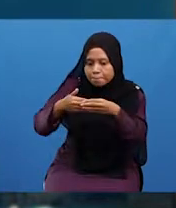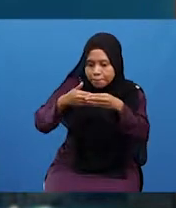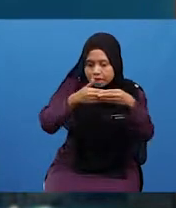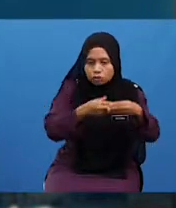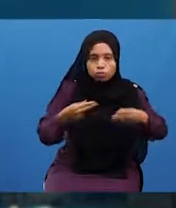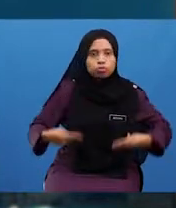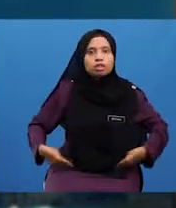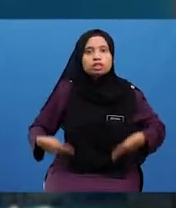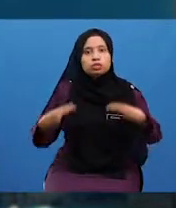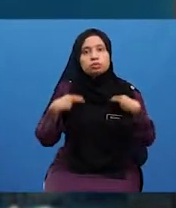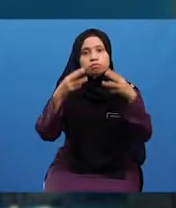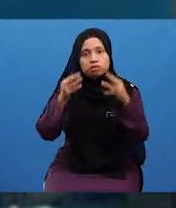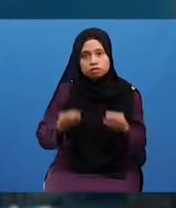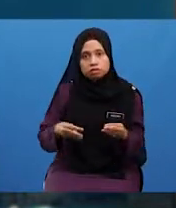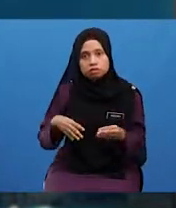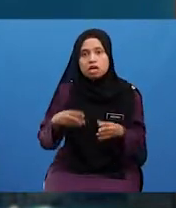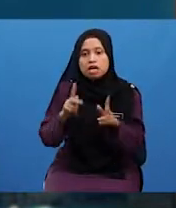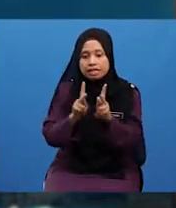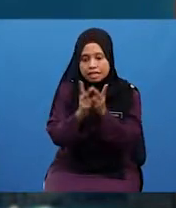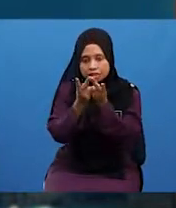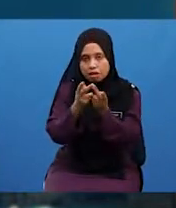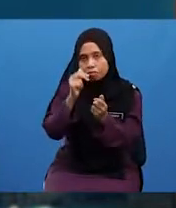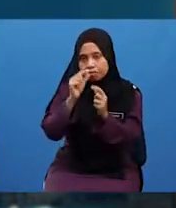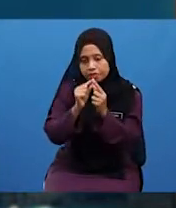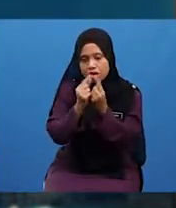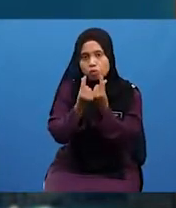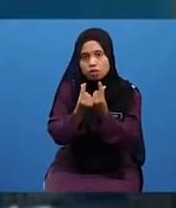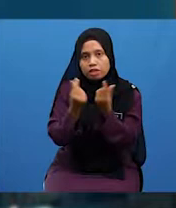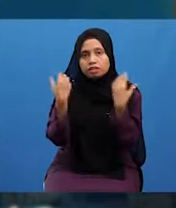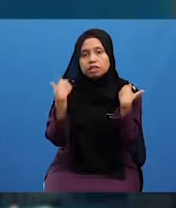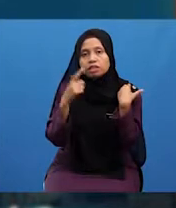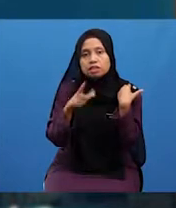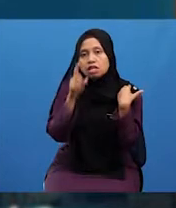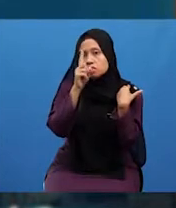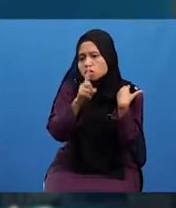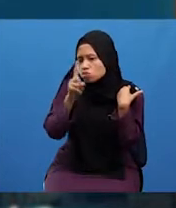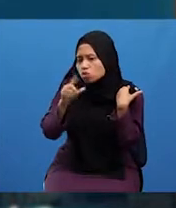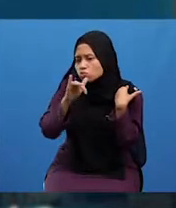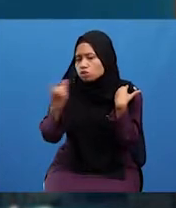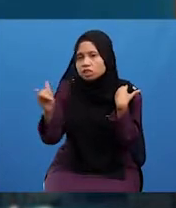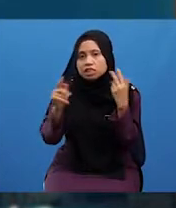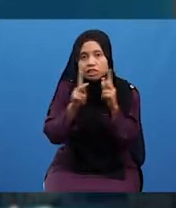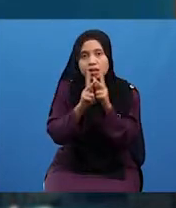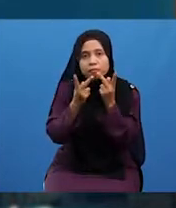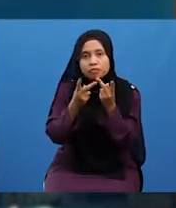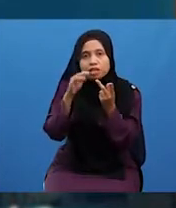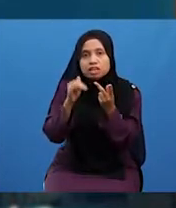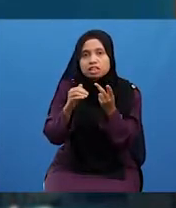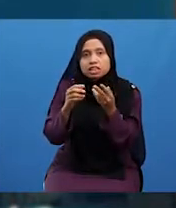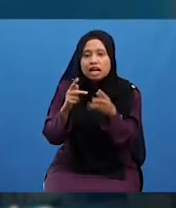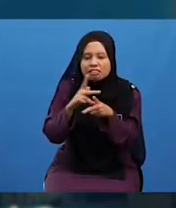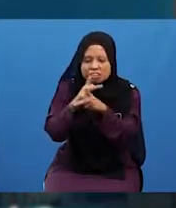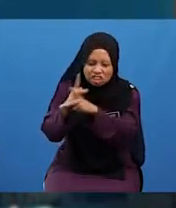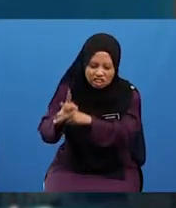hidup manusia. Kitab Al-Quran adalah satu-satunya kitab yang